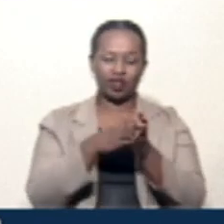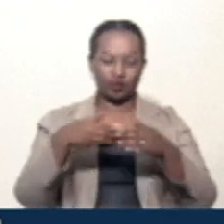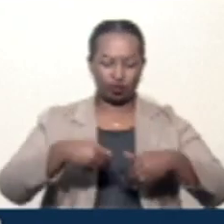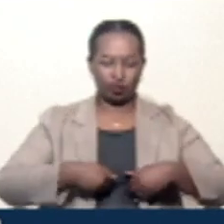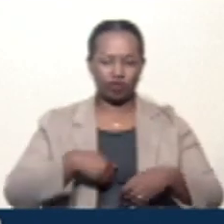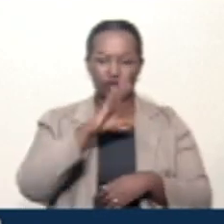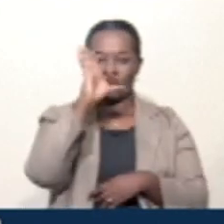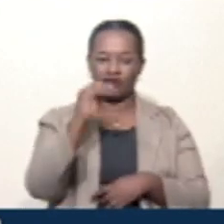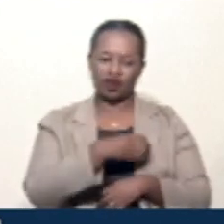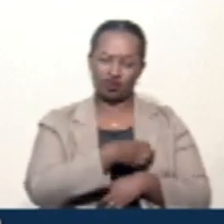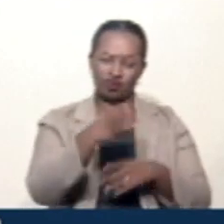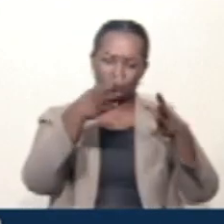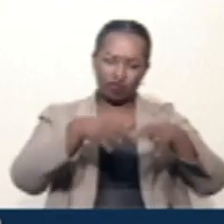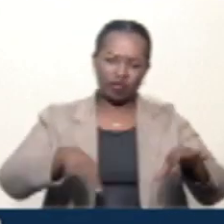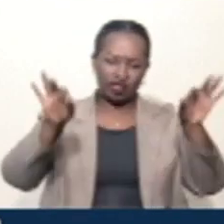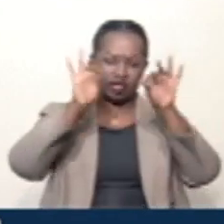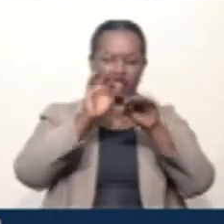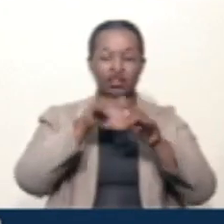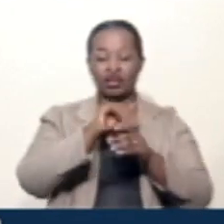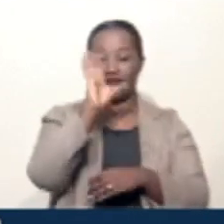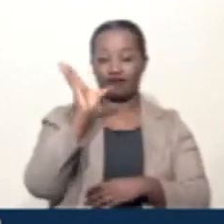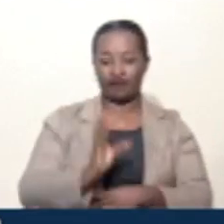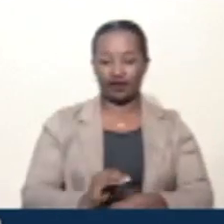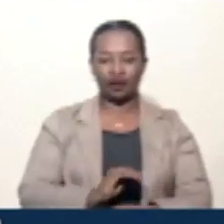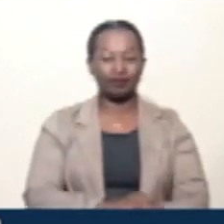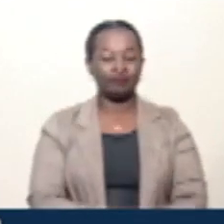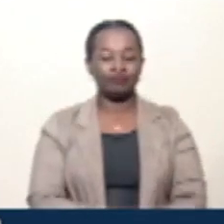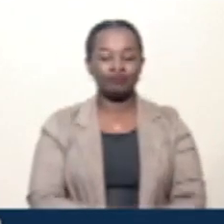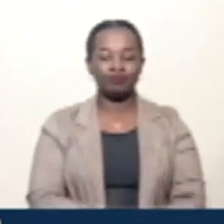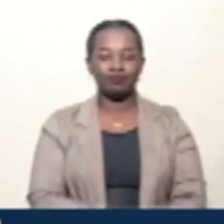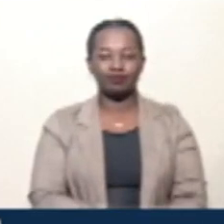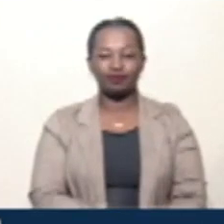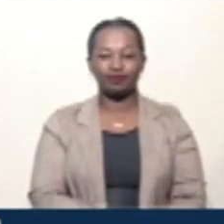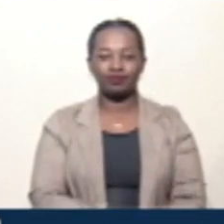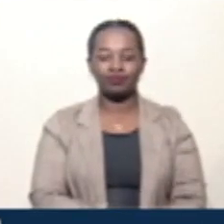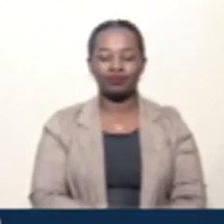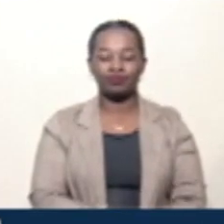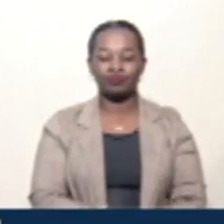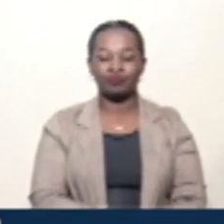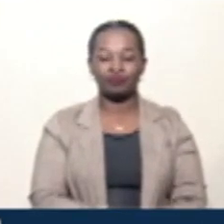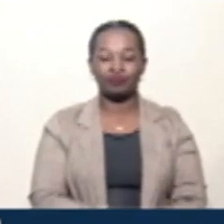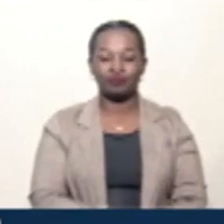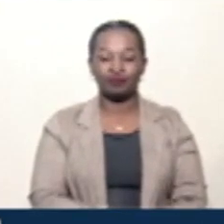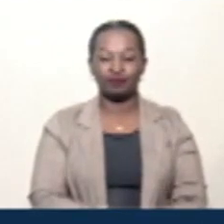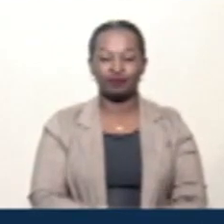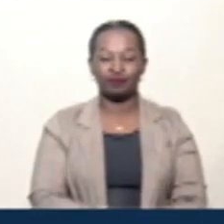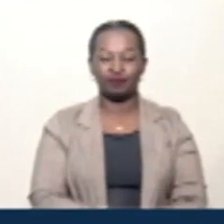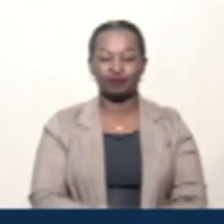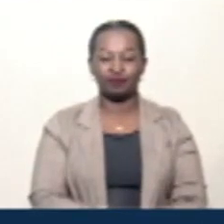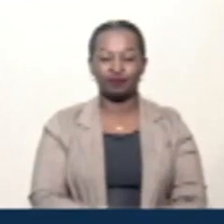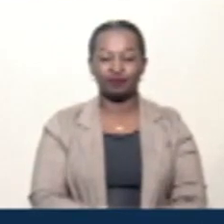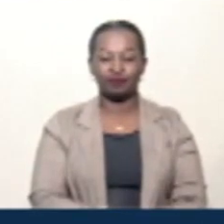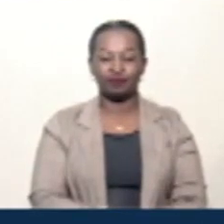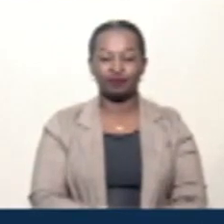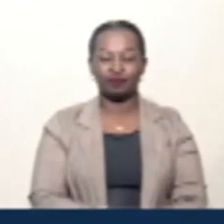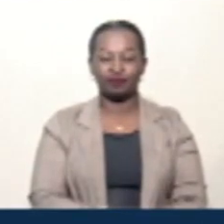mugabane we know that the most important resource in Africa is our youth